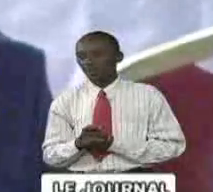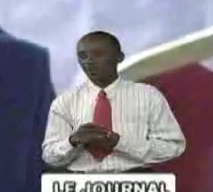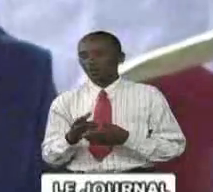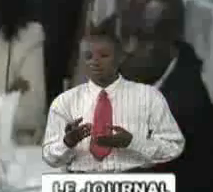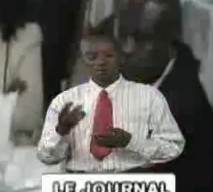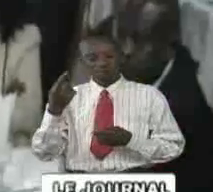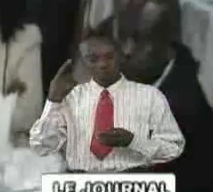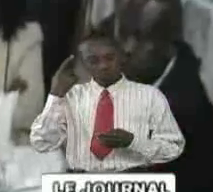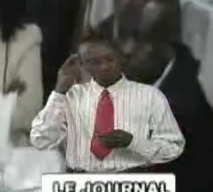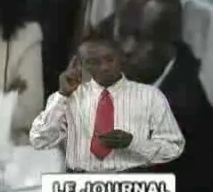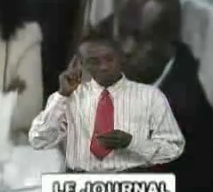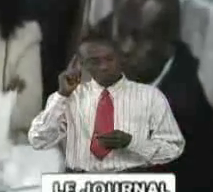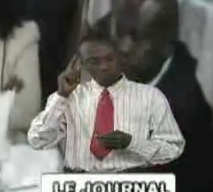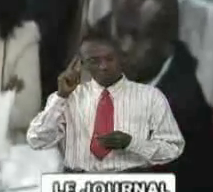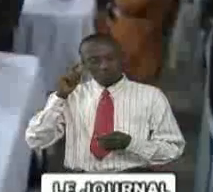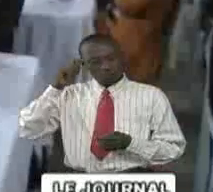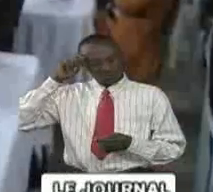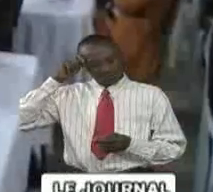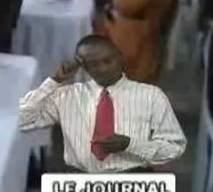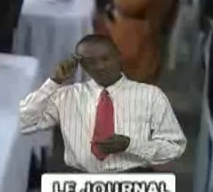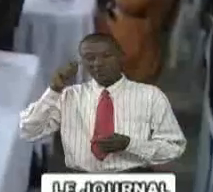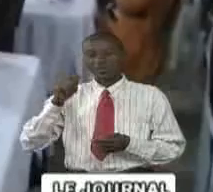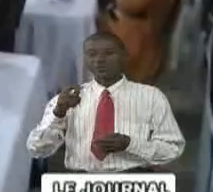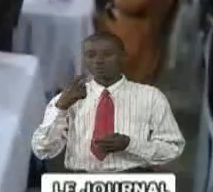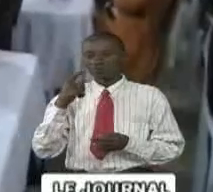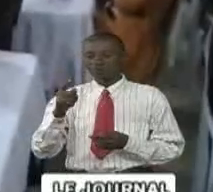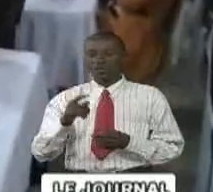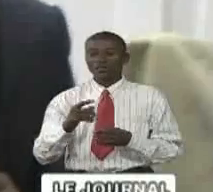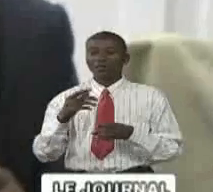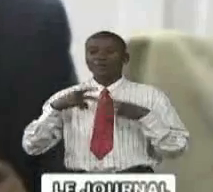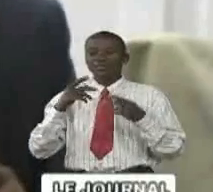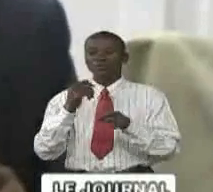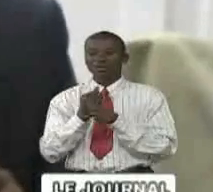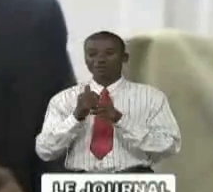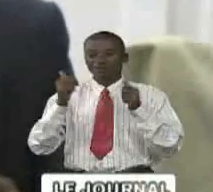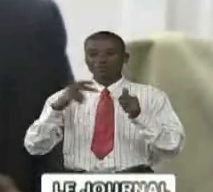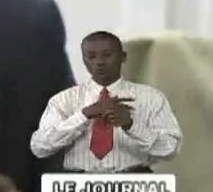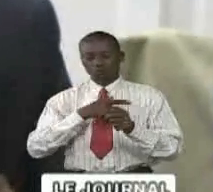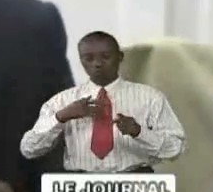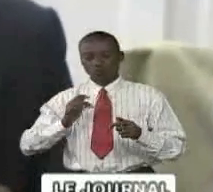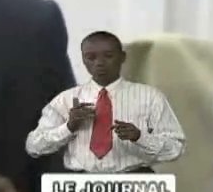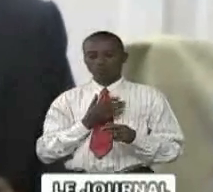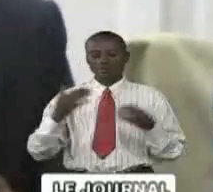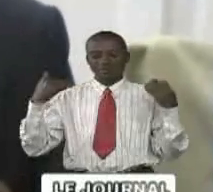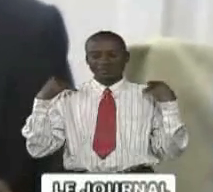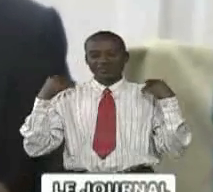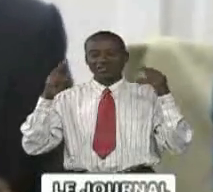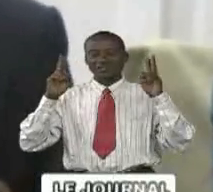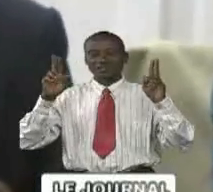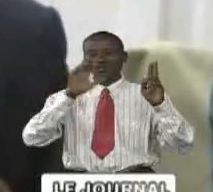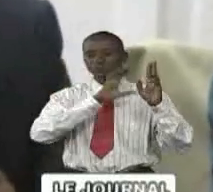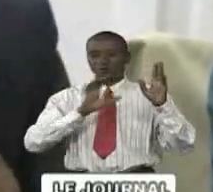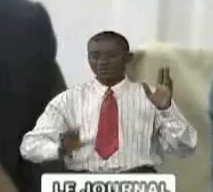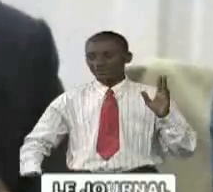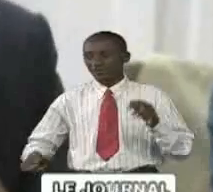de reconnaissance de leurs nobles œuvres au nom du Seigneur Jésus-Christ. Pour le producteur Modeste Chomba, l'église doit